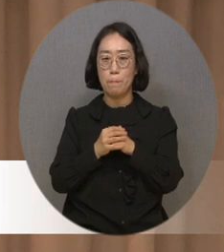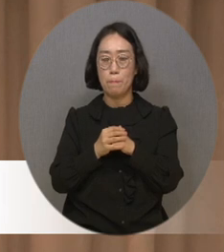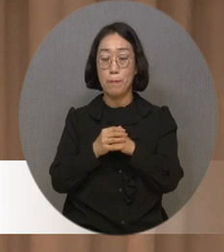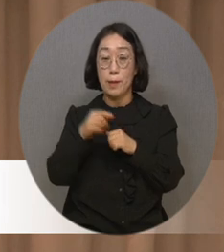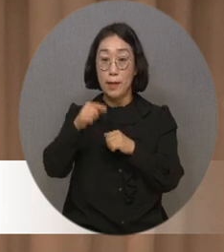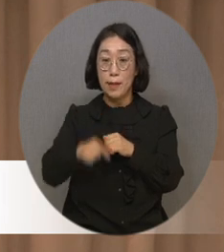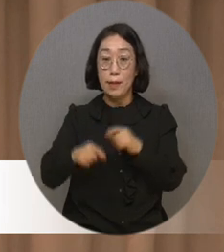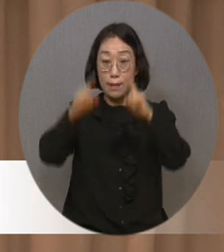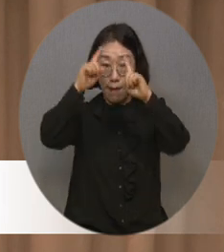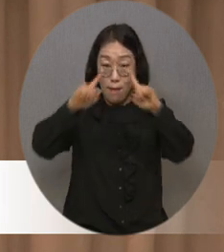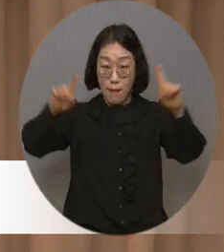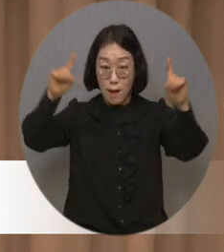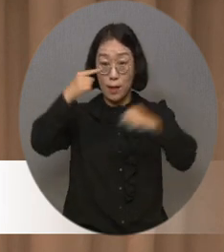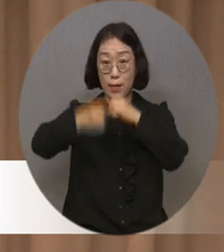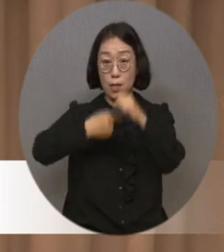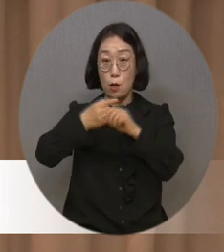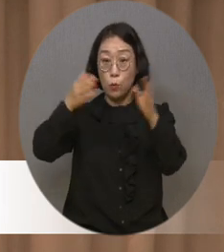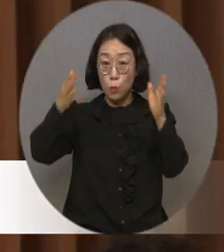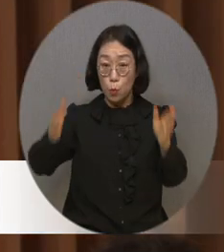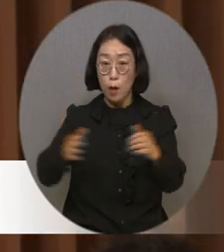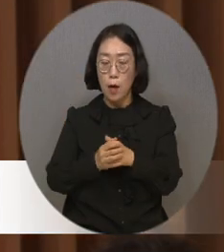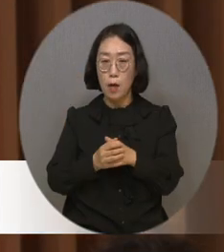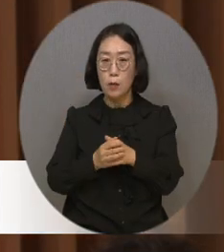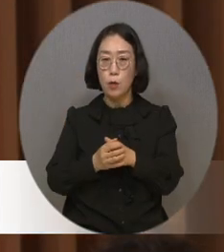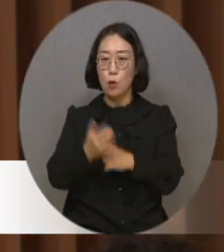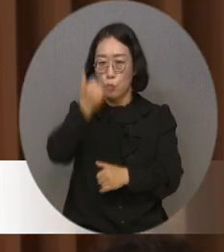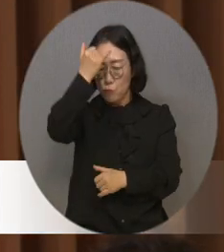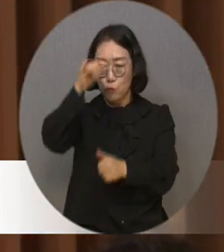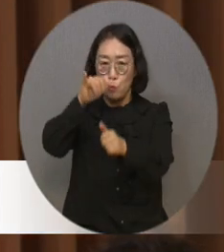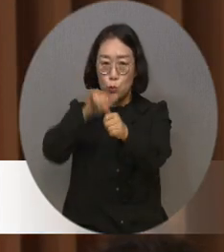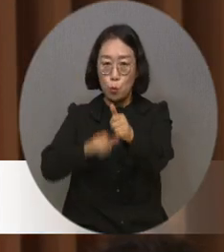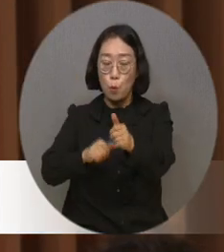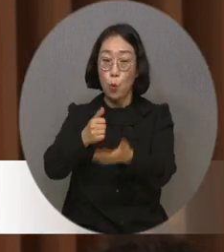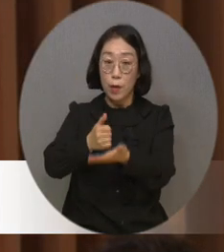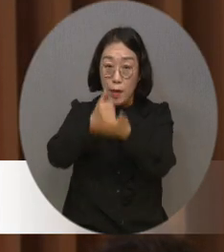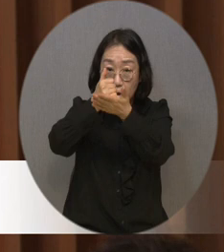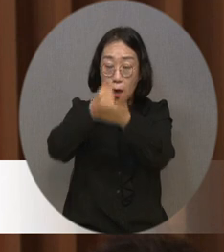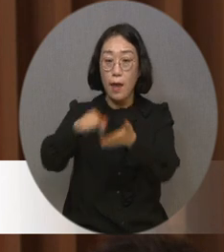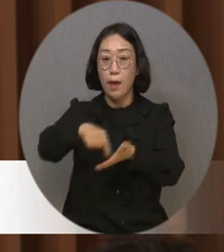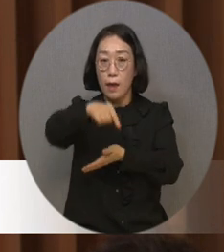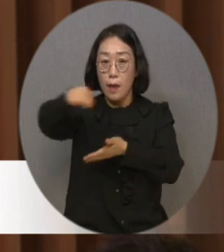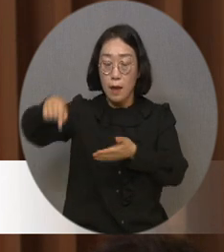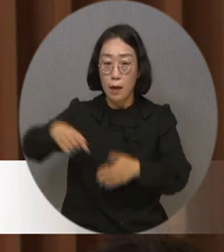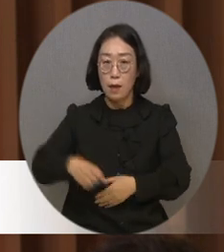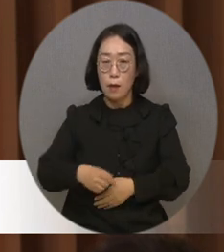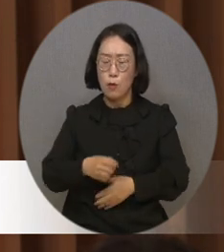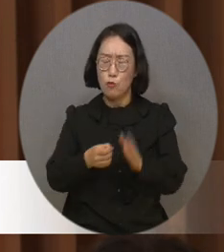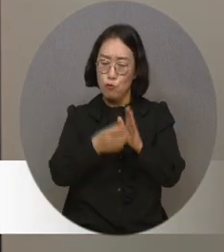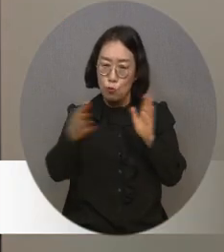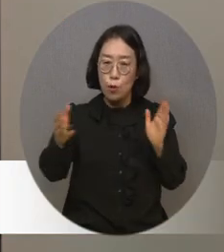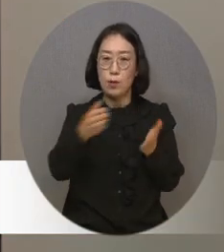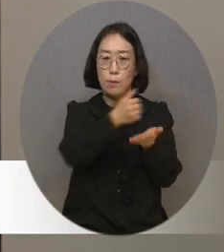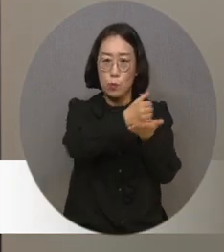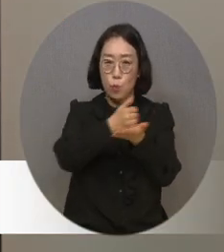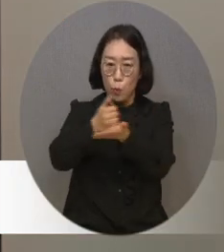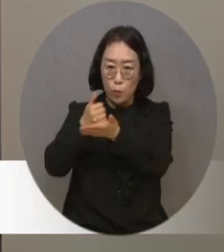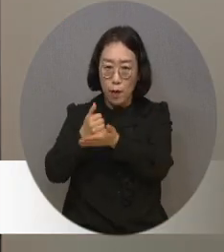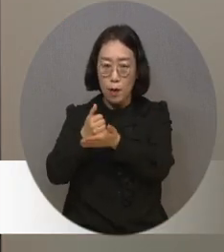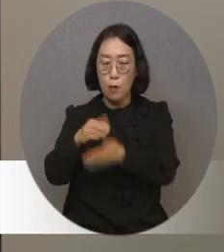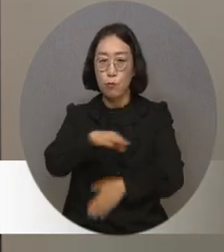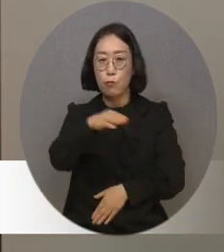충유의 대학은 지난 한 해 동안 충유의 사상을 바탕으로 대한민국의 유명한 석학들을 초빙해